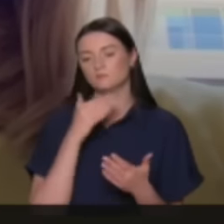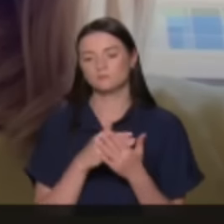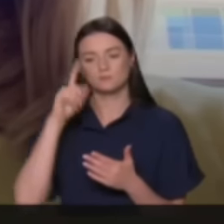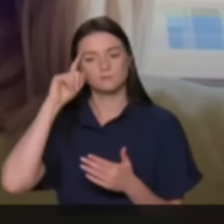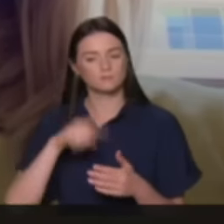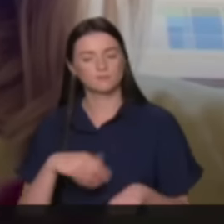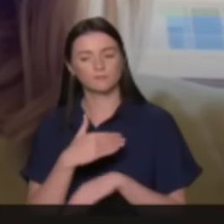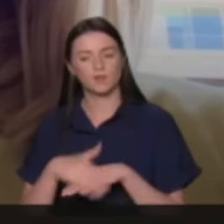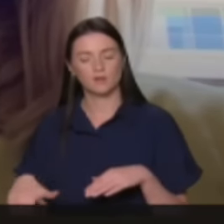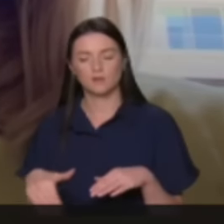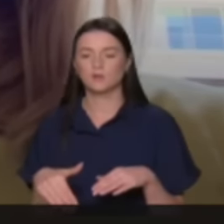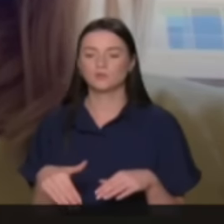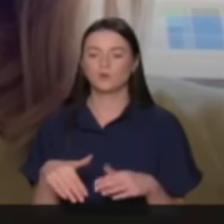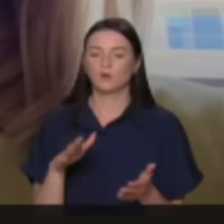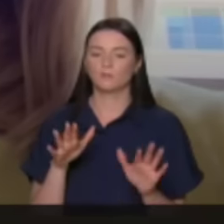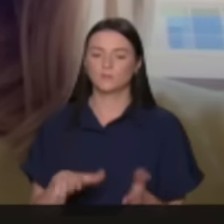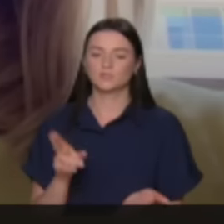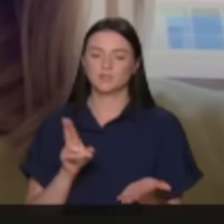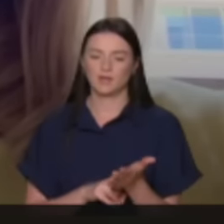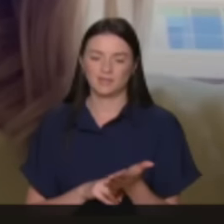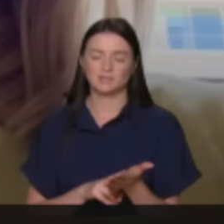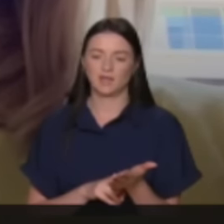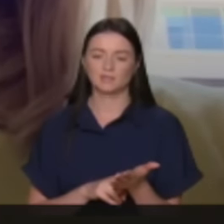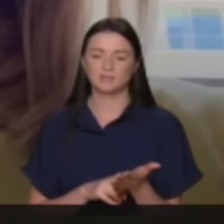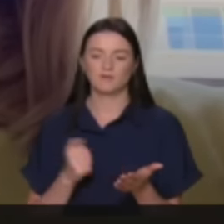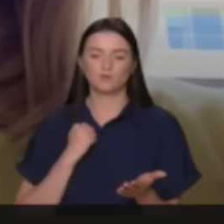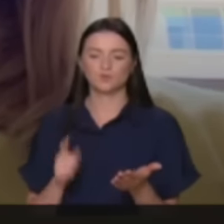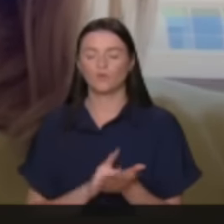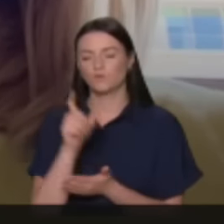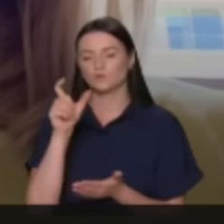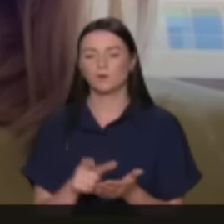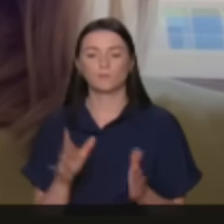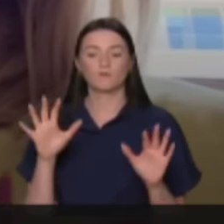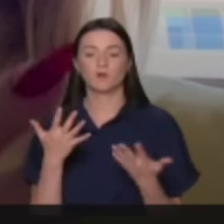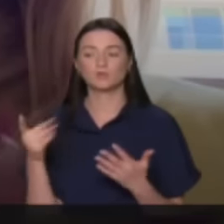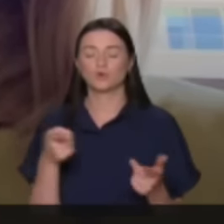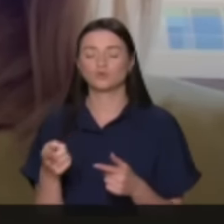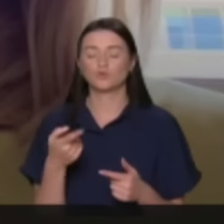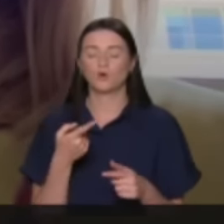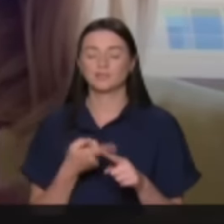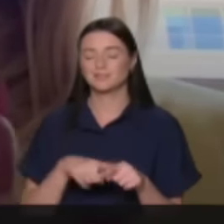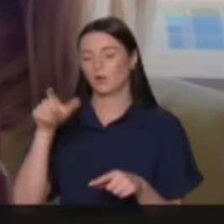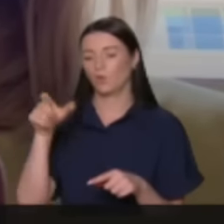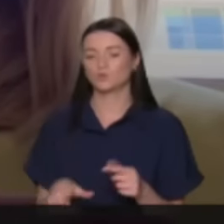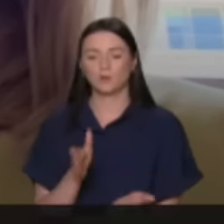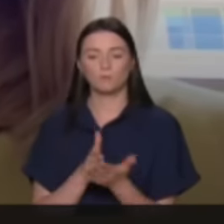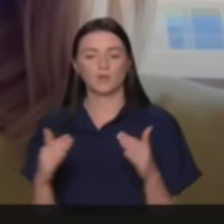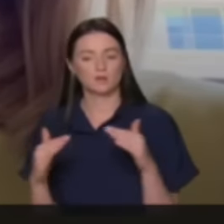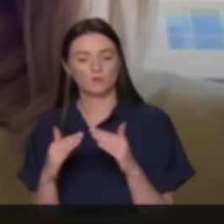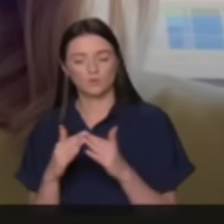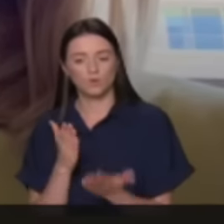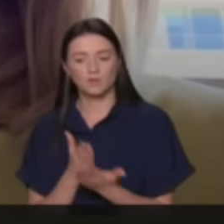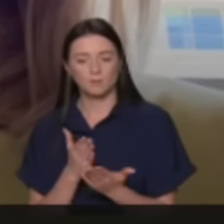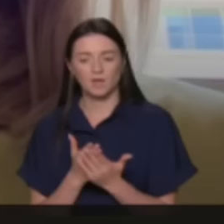адресу місця реєстрації військовозобов'язаного. І у разі, якщо він виявить, що ця особа перебуває вдома, наприклад,